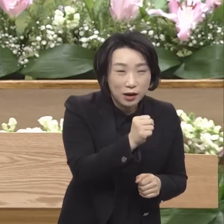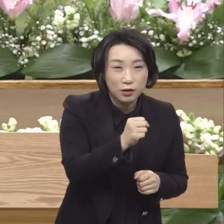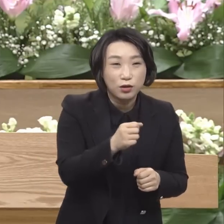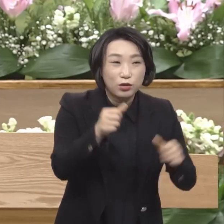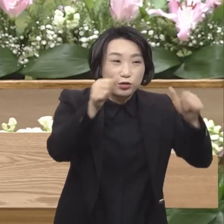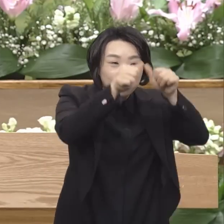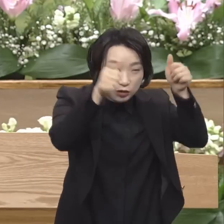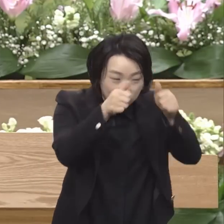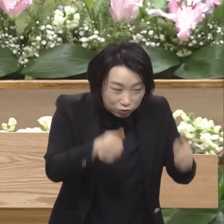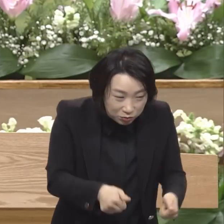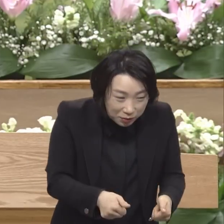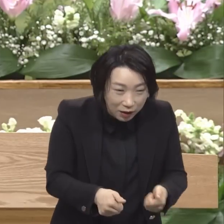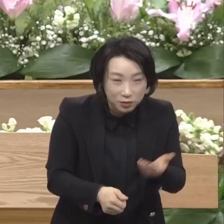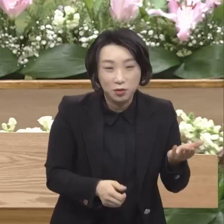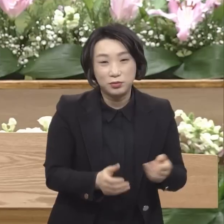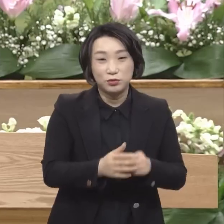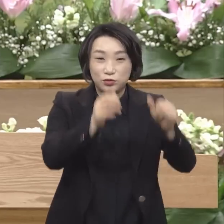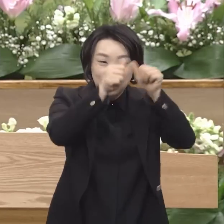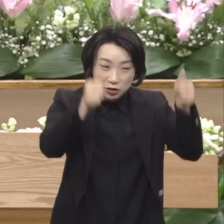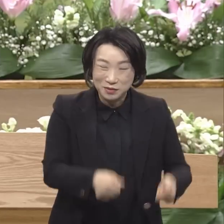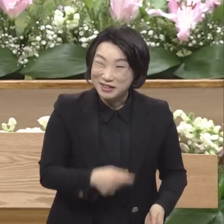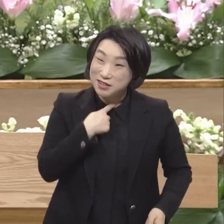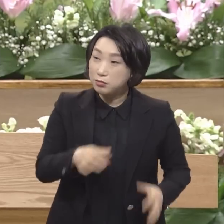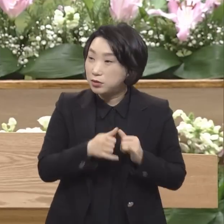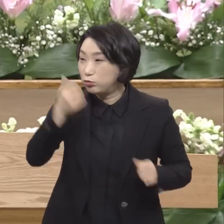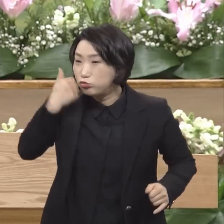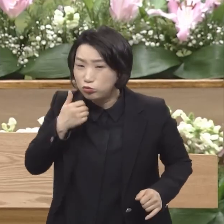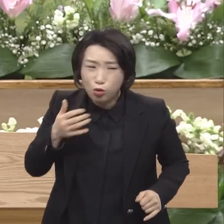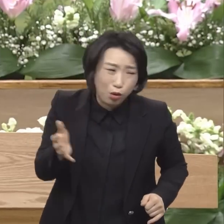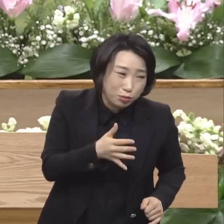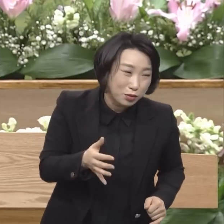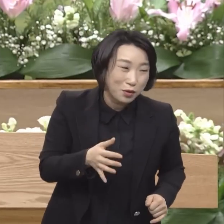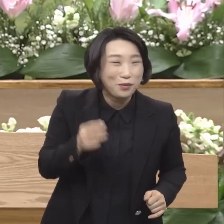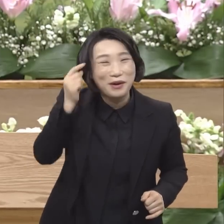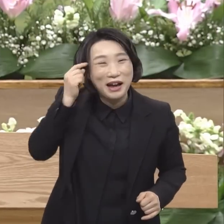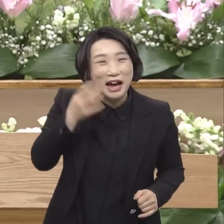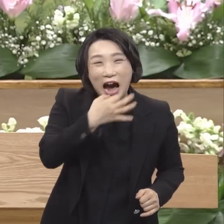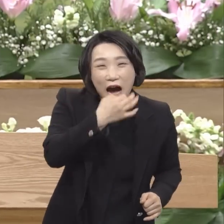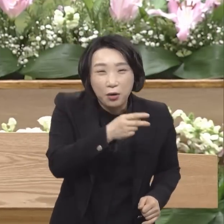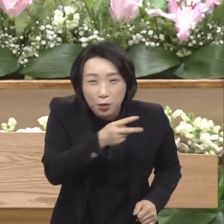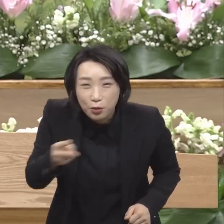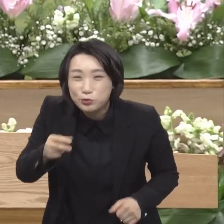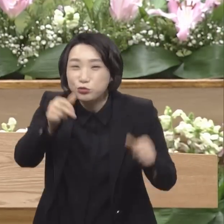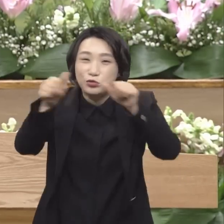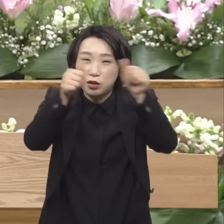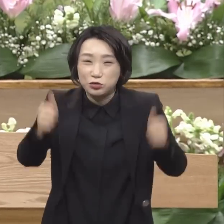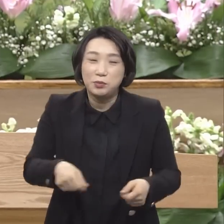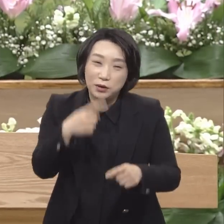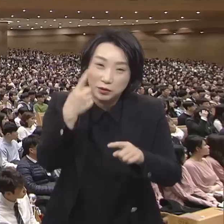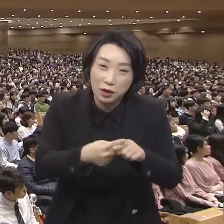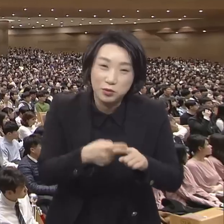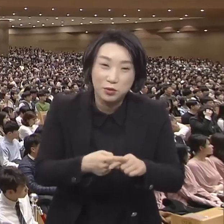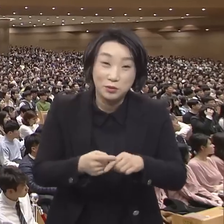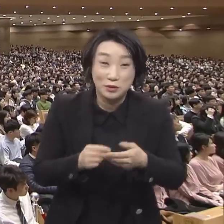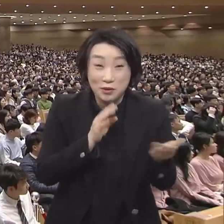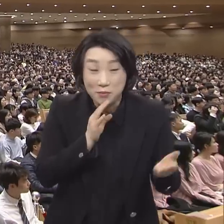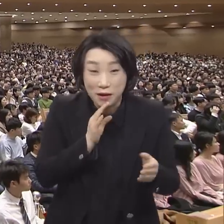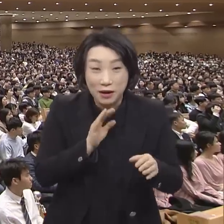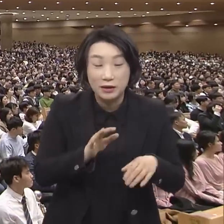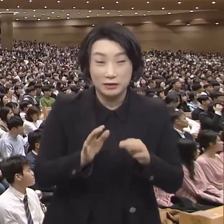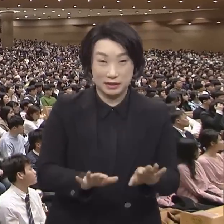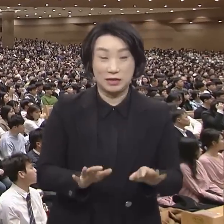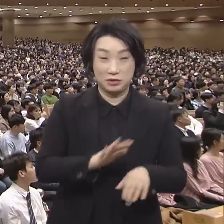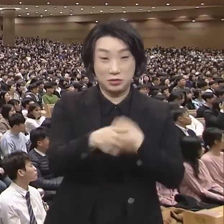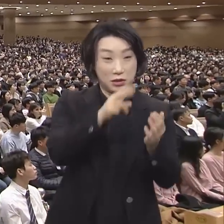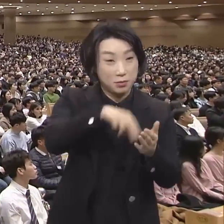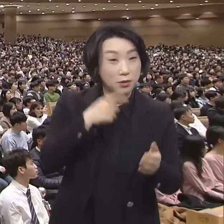우상숭배와. 근데 우상숭배 안 걸리는 사람도 또 왜? 탐심은 우상숭배니라. 읽어봐. 그러므로 땅에 있는